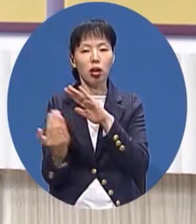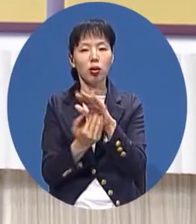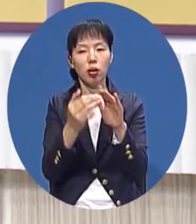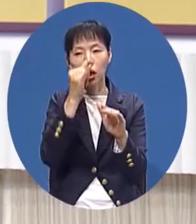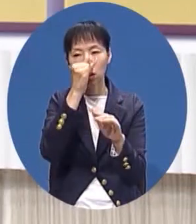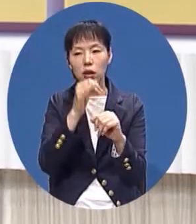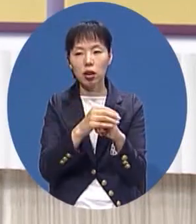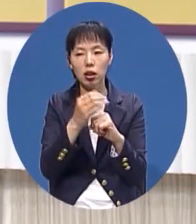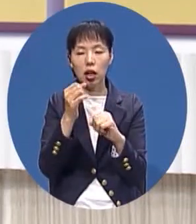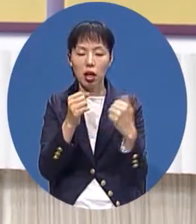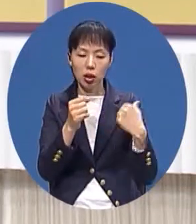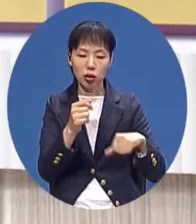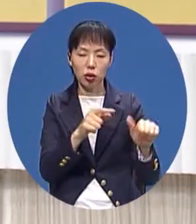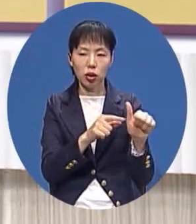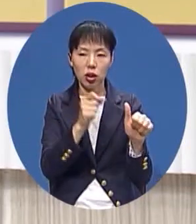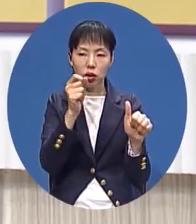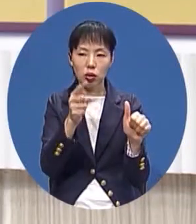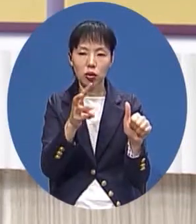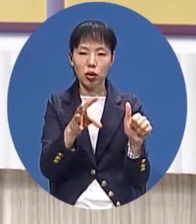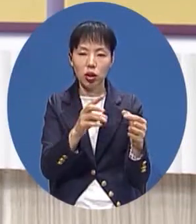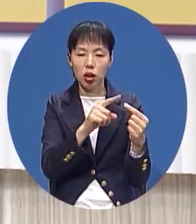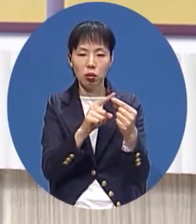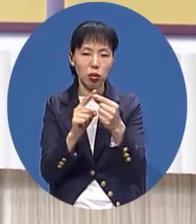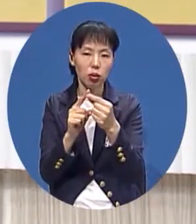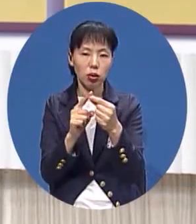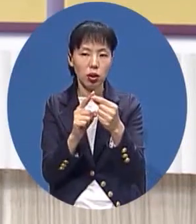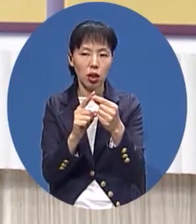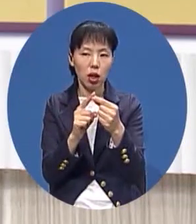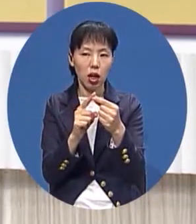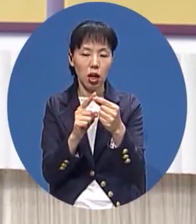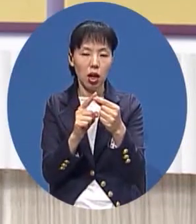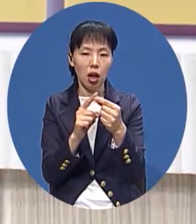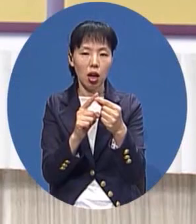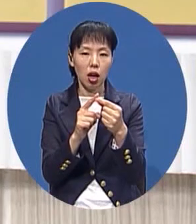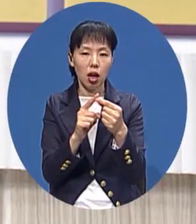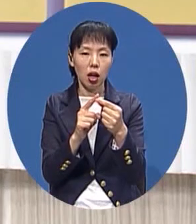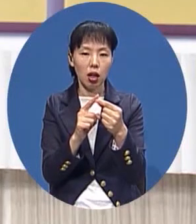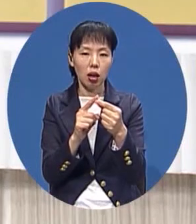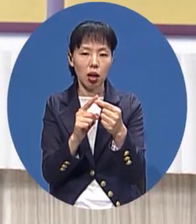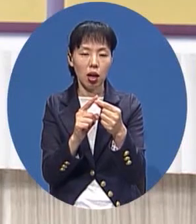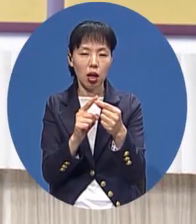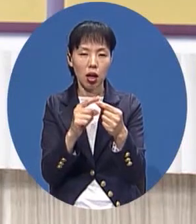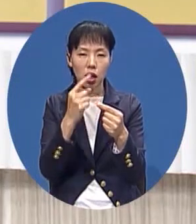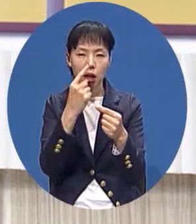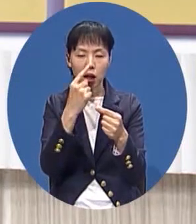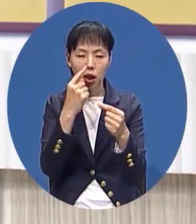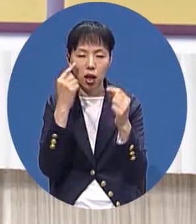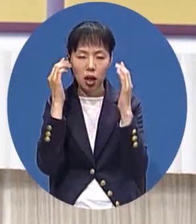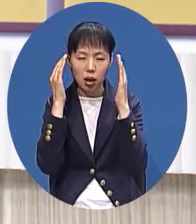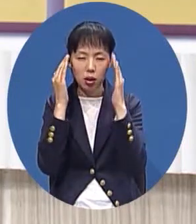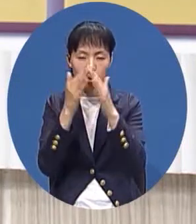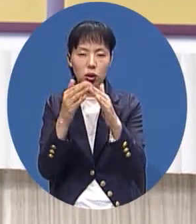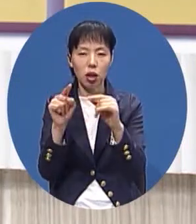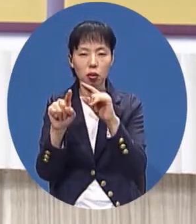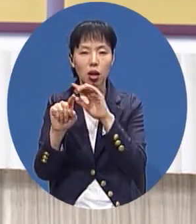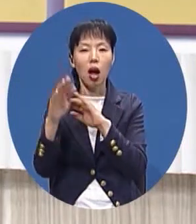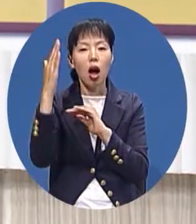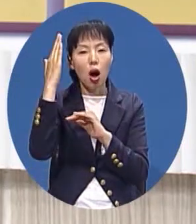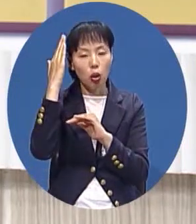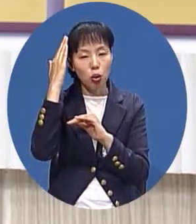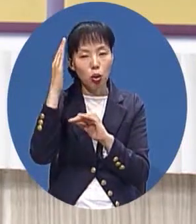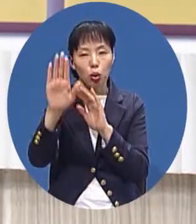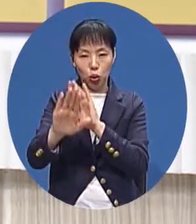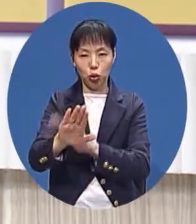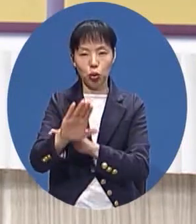주원이는 숫자, 문자, 기호 이런 거에 민감한 거 보면 우뇌가 굉장히 잘 개발되어 있습니다. 그래서 우뇌가 잘 개발되어 있는 아이들은 이렇게